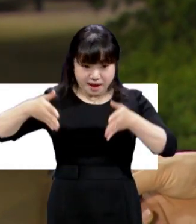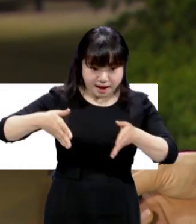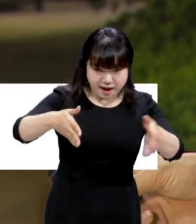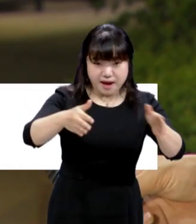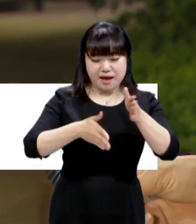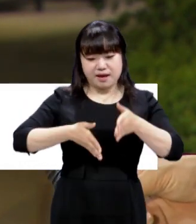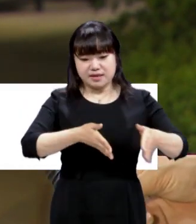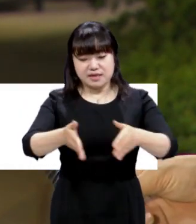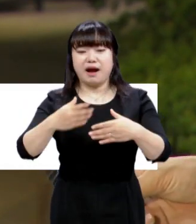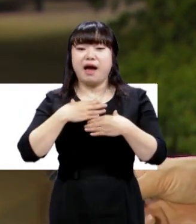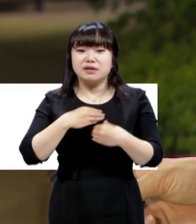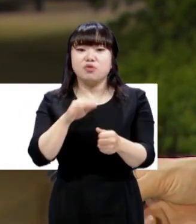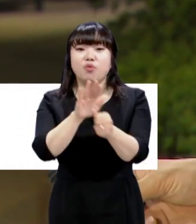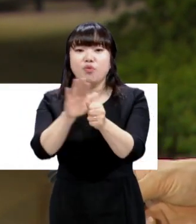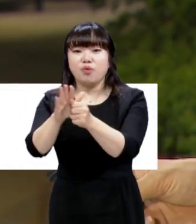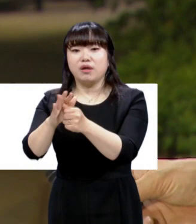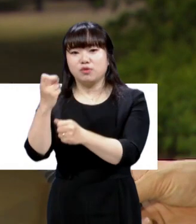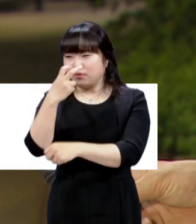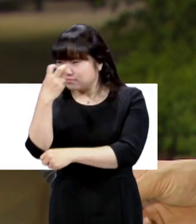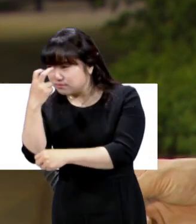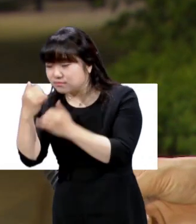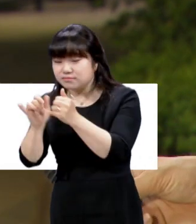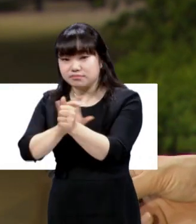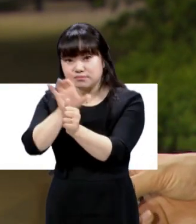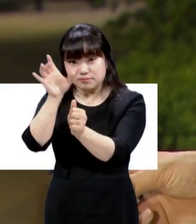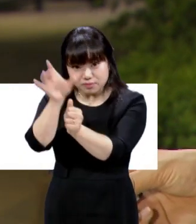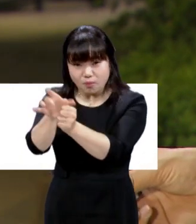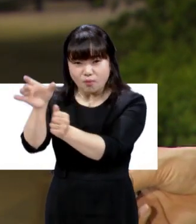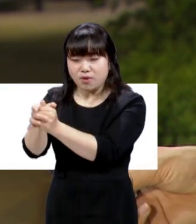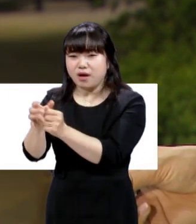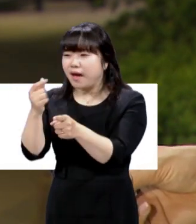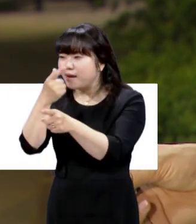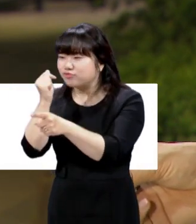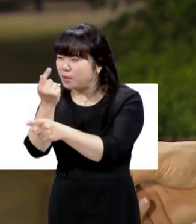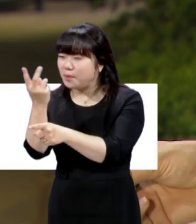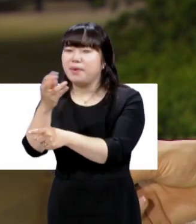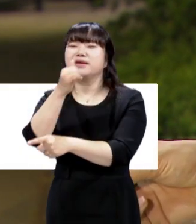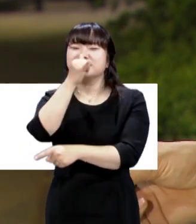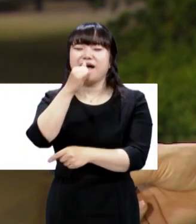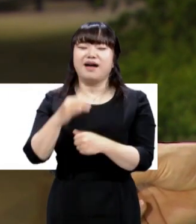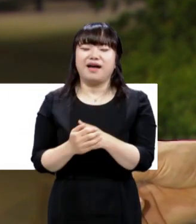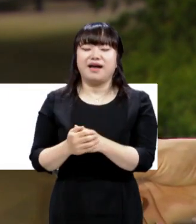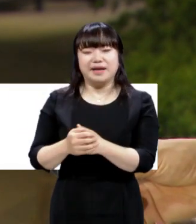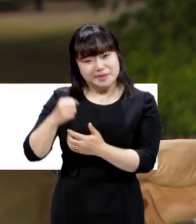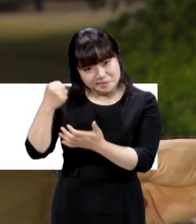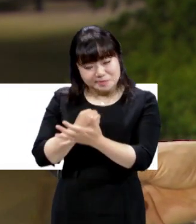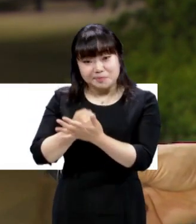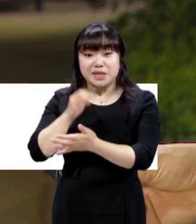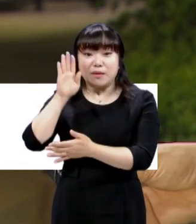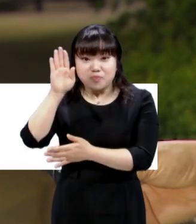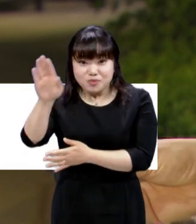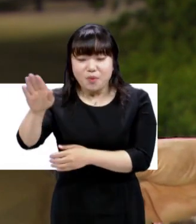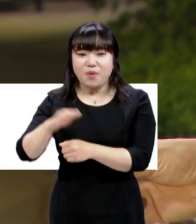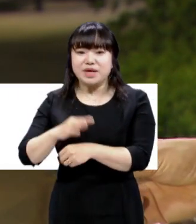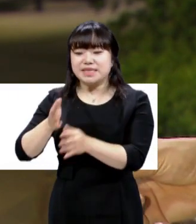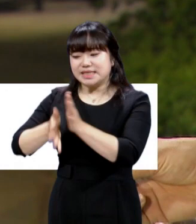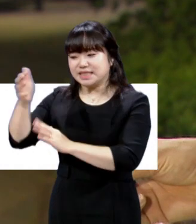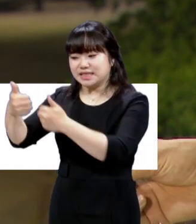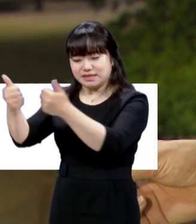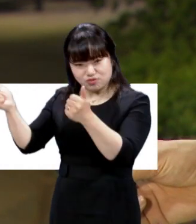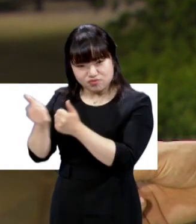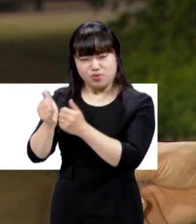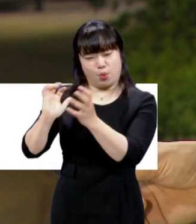2 이미 배치해서 어혈 똥 하지 못하고 있는 것도 있습니다 아 하지만 앞으로 시의회가